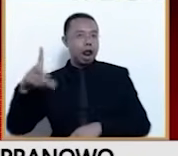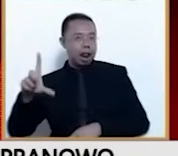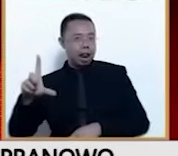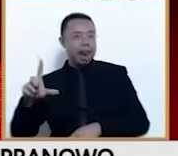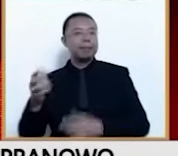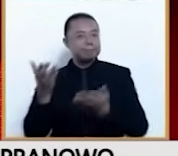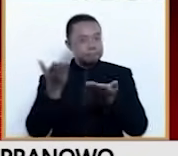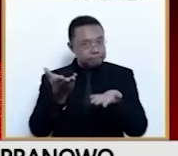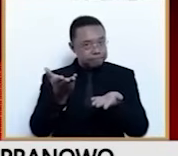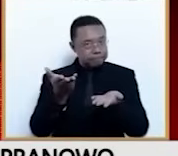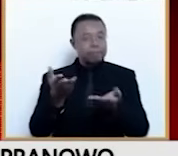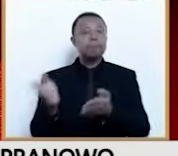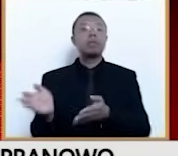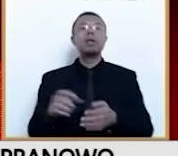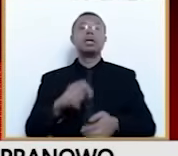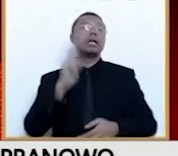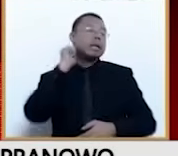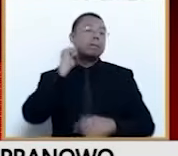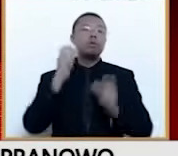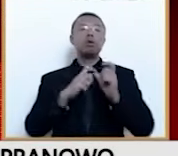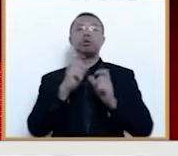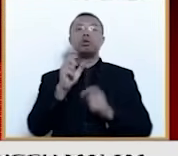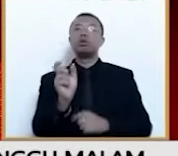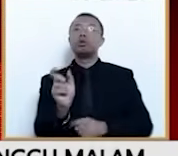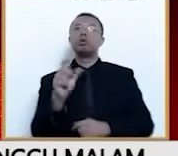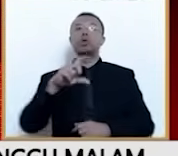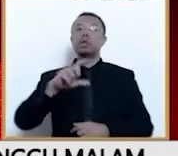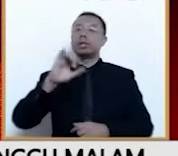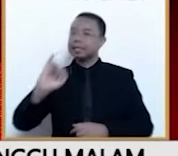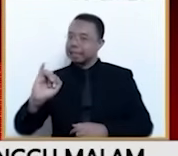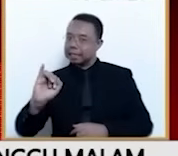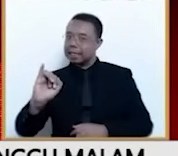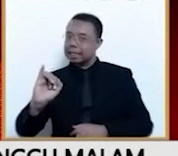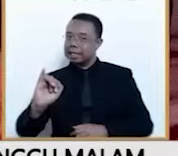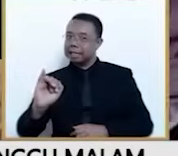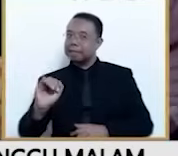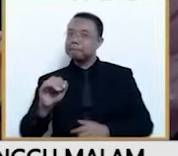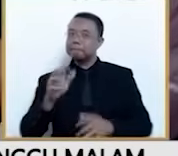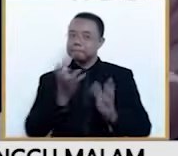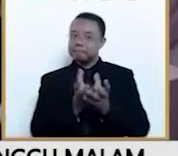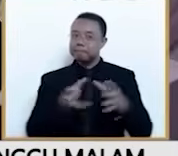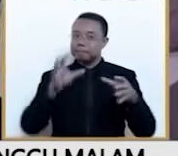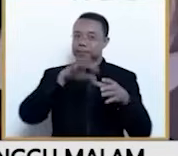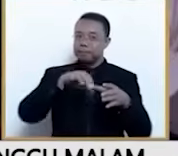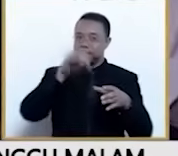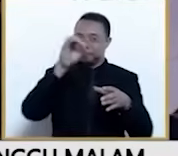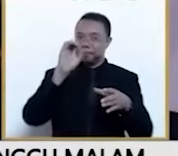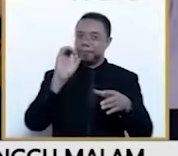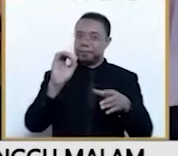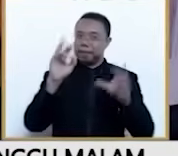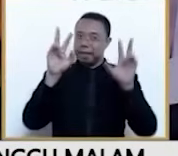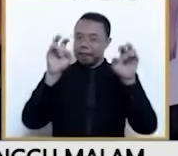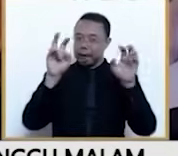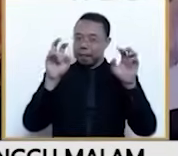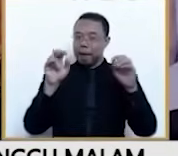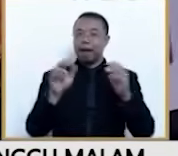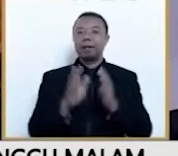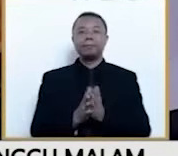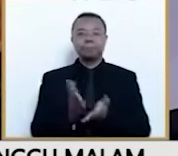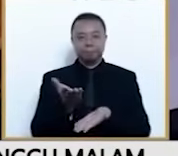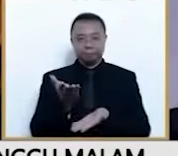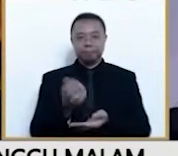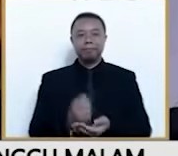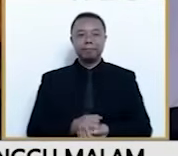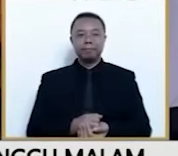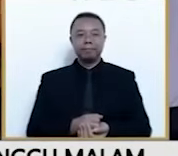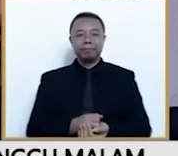itu kami persilakan juga kepada Ibu Suci Fitriah Tanjung untuk mengambil pertanyaan subtema yang ada